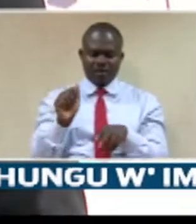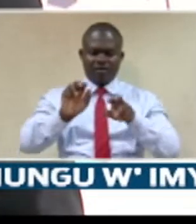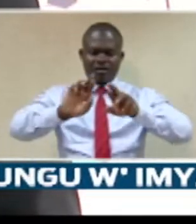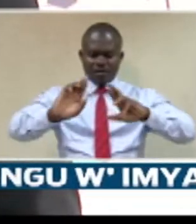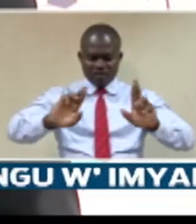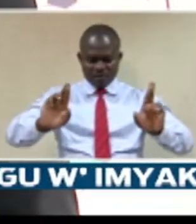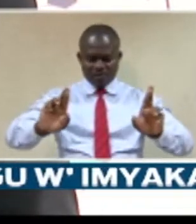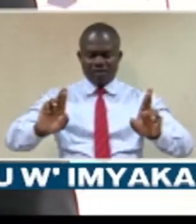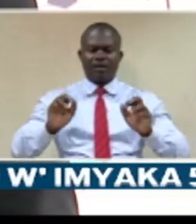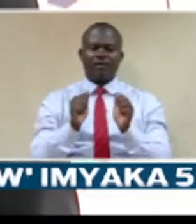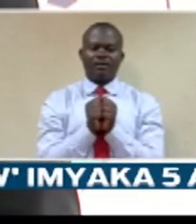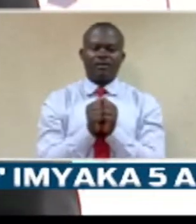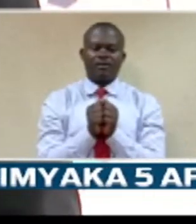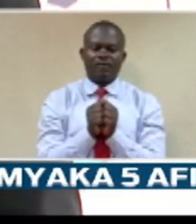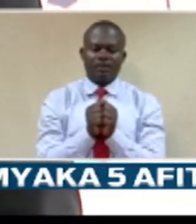tayari